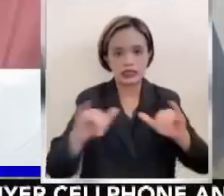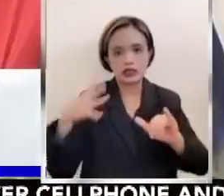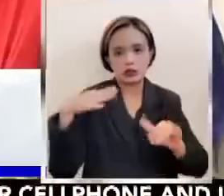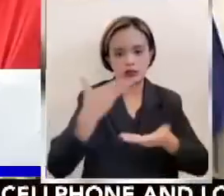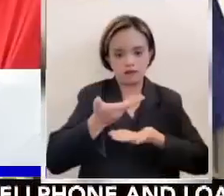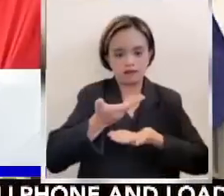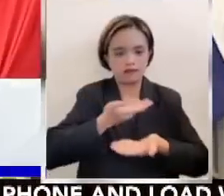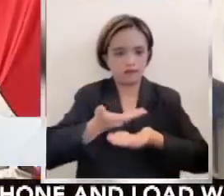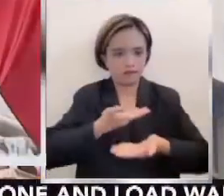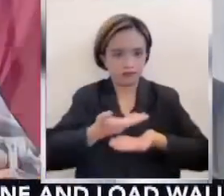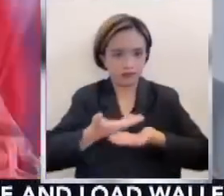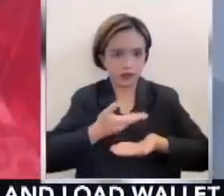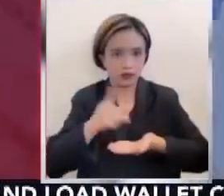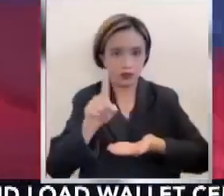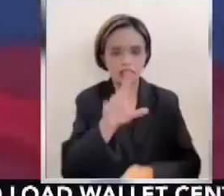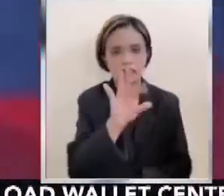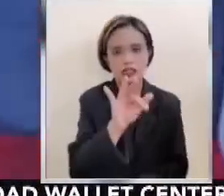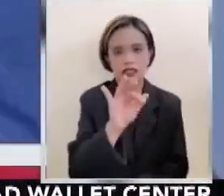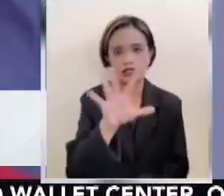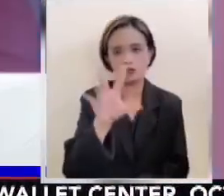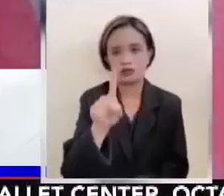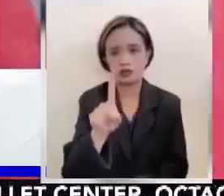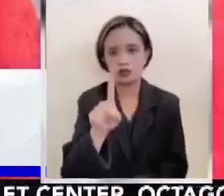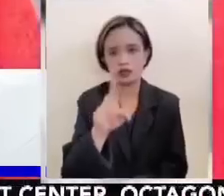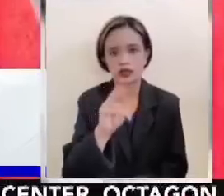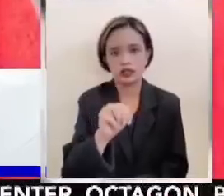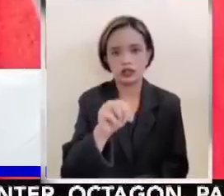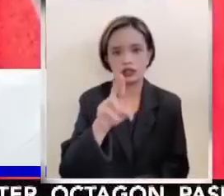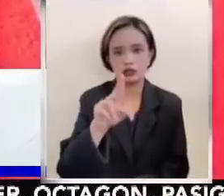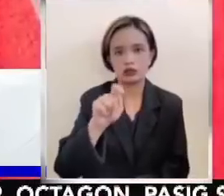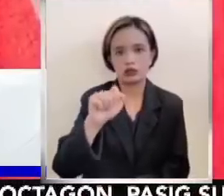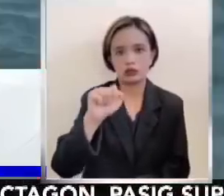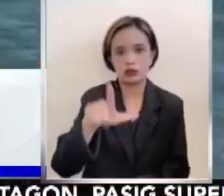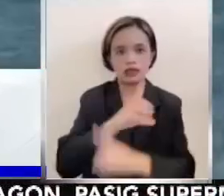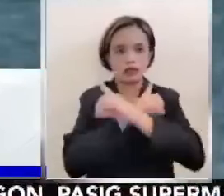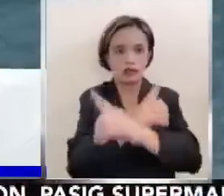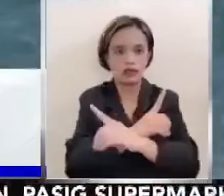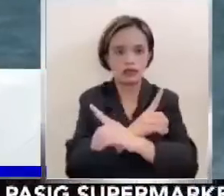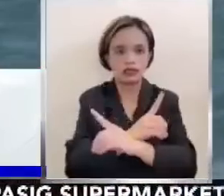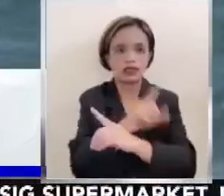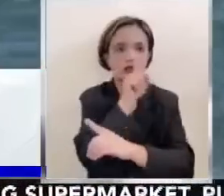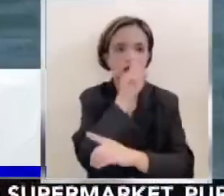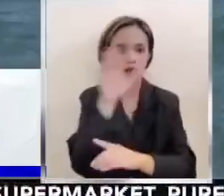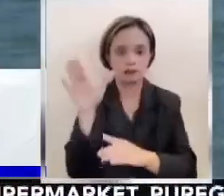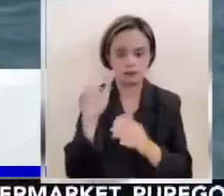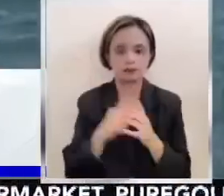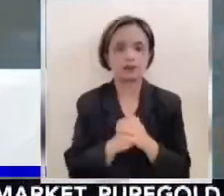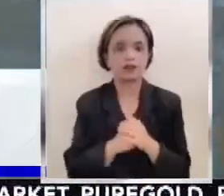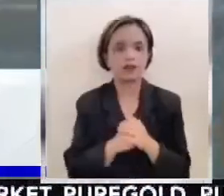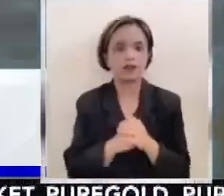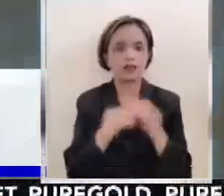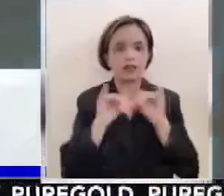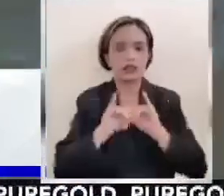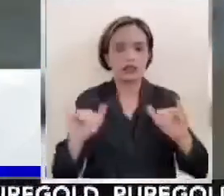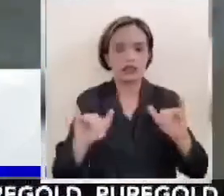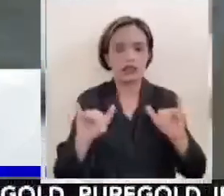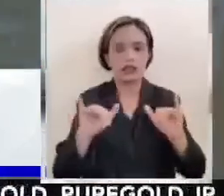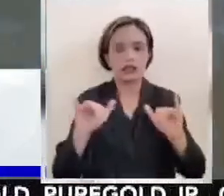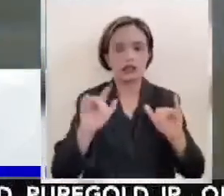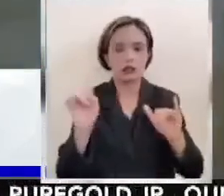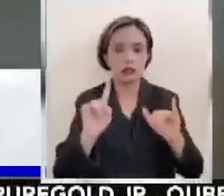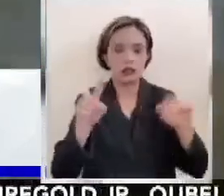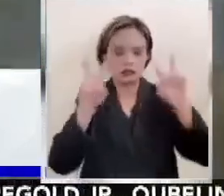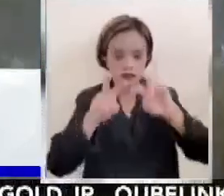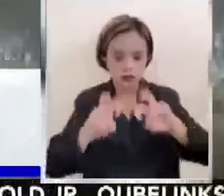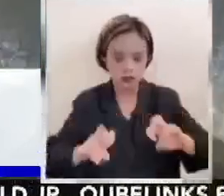ang 1951 Mutual Defense Treaty sa pagitan ng Pilipinas at Amerika. Pinag-aaralan pa raw ang mga hinihiling at iminumungkahi